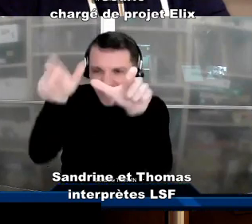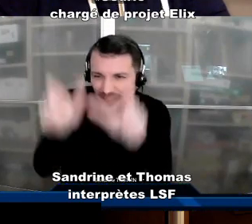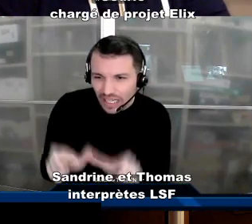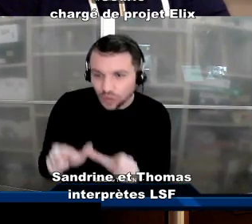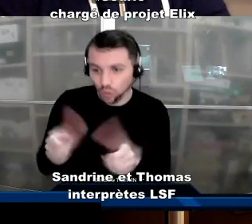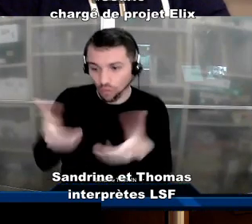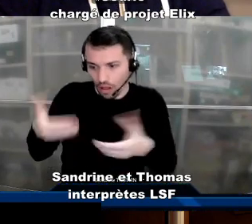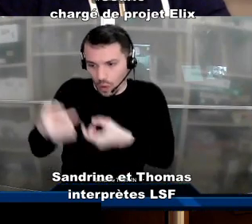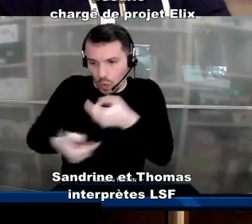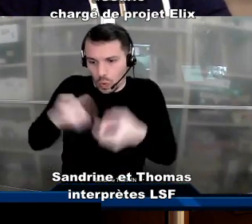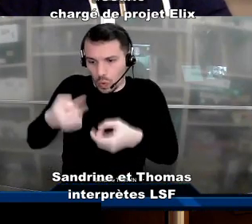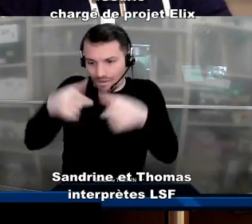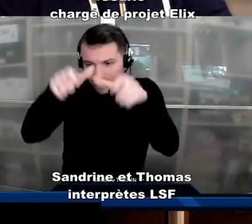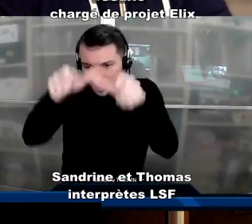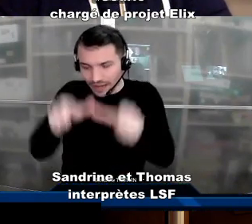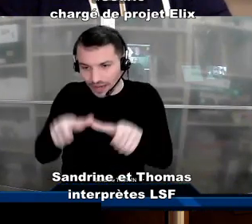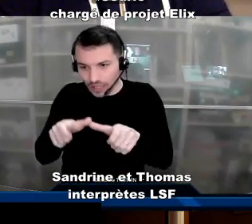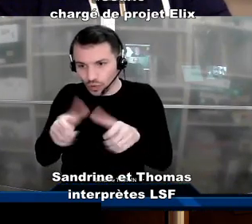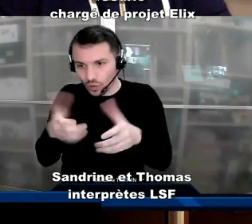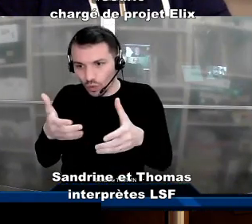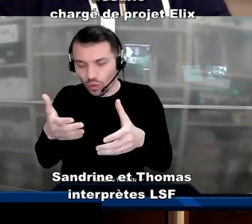hein, qui là aussi hein,